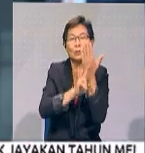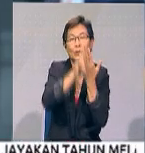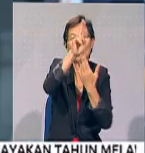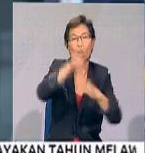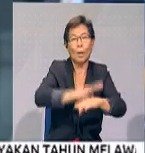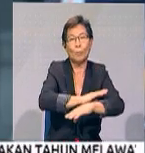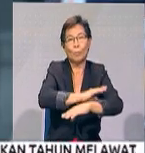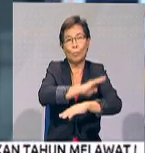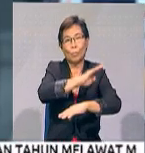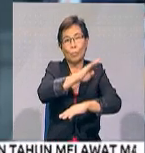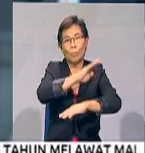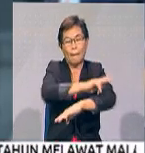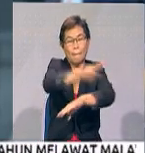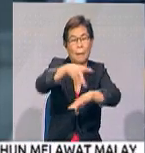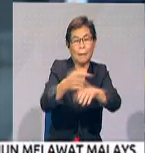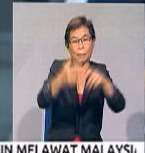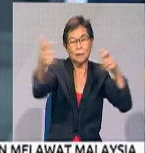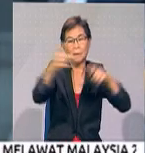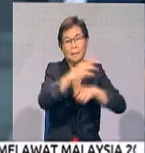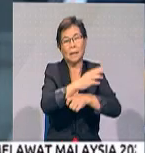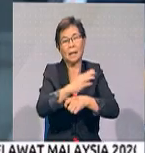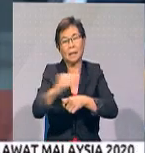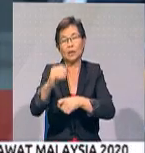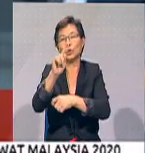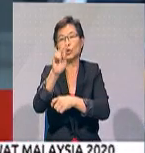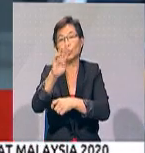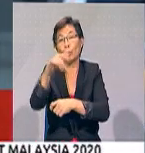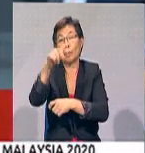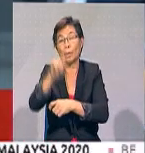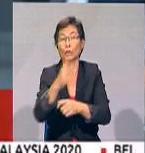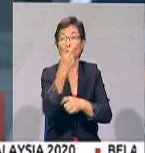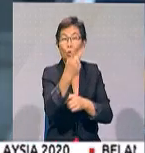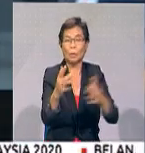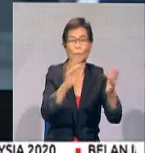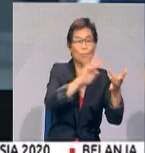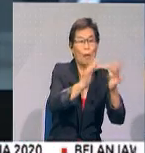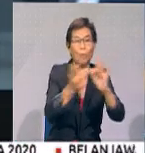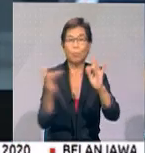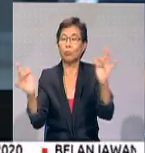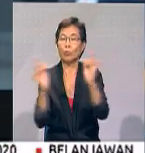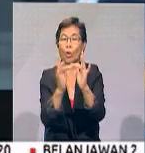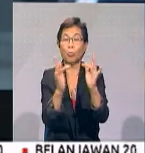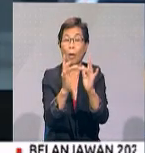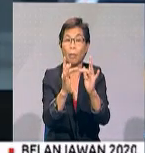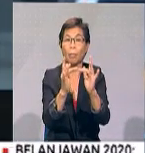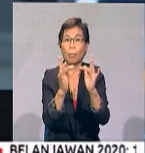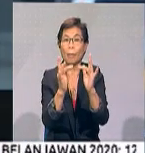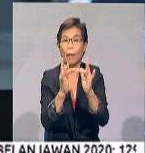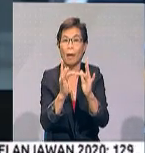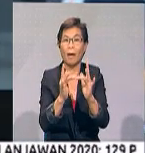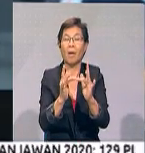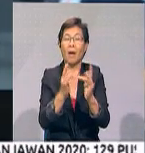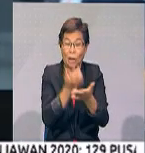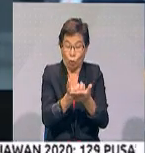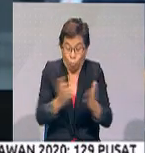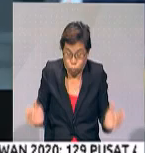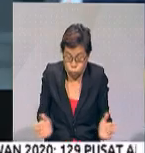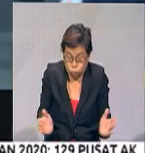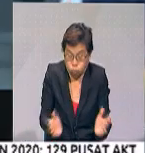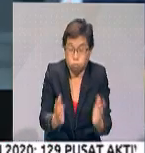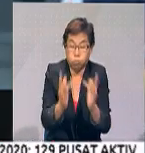di Padang Besar dan juga di Tumpat. Jadi dua konektiviti inilah menyebabkan rangsangan ekonomi akan lebih mantan,